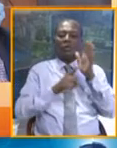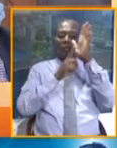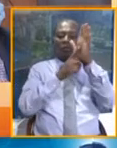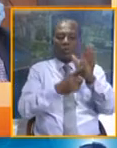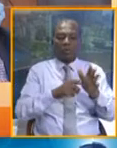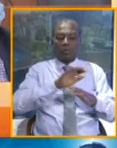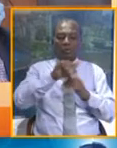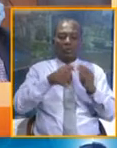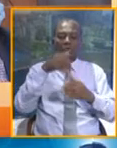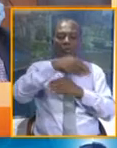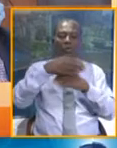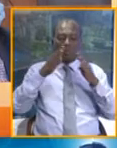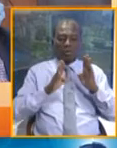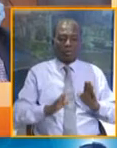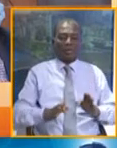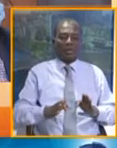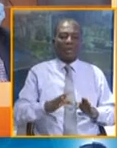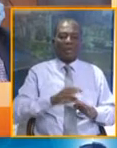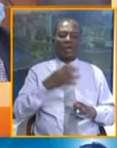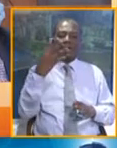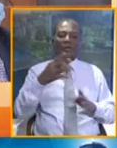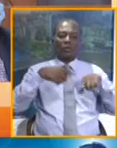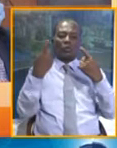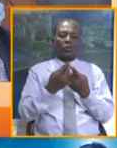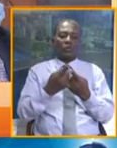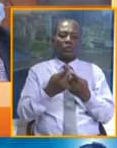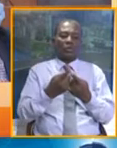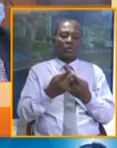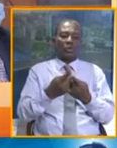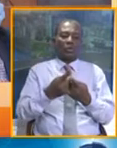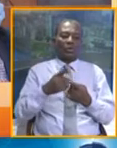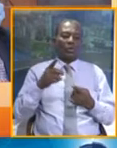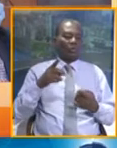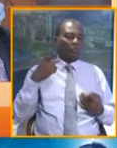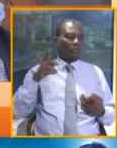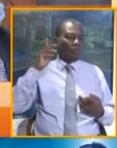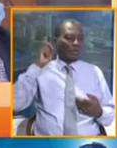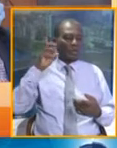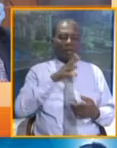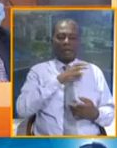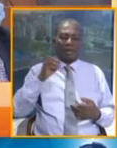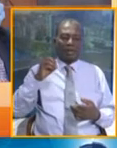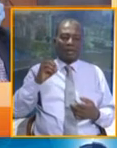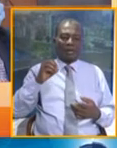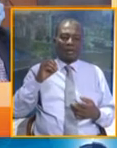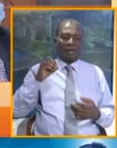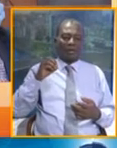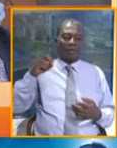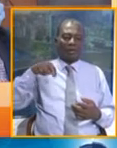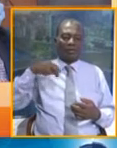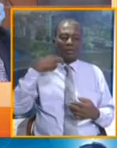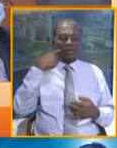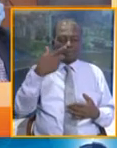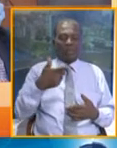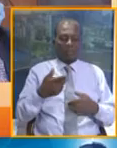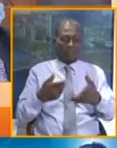la présentation des 4 groupes parlementaires, le RHDP, le PDCI, RDA, EDS et l'UDPCI. Le point